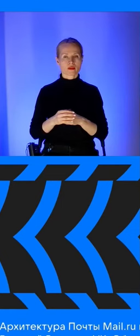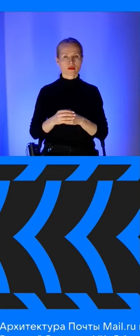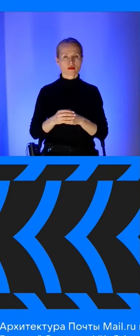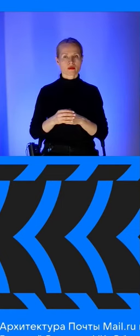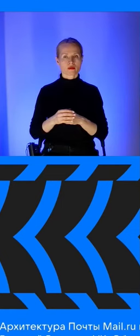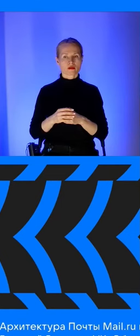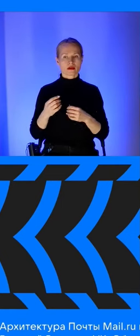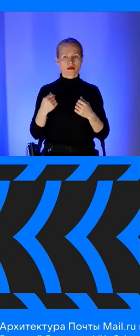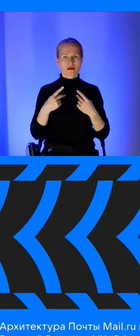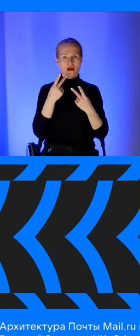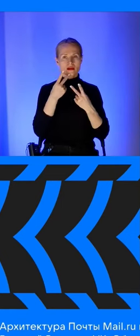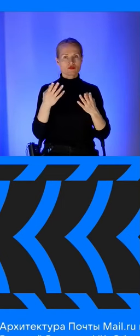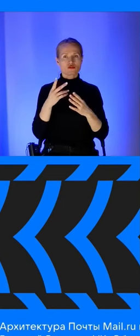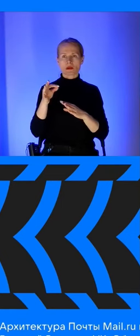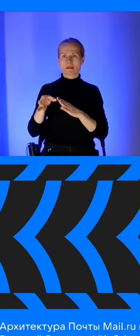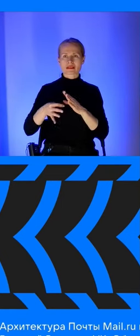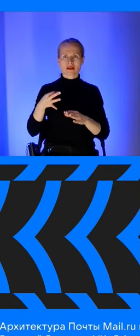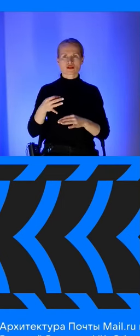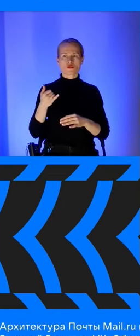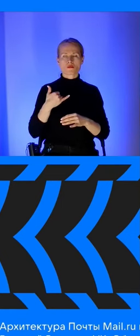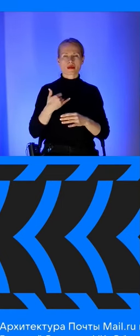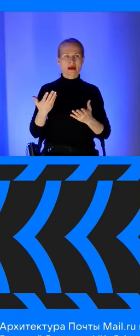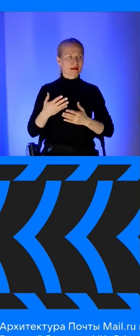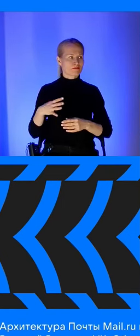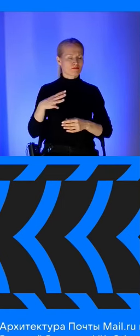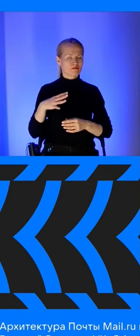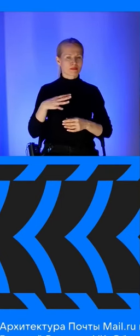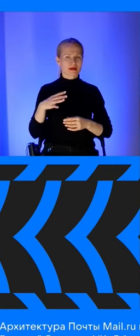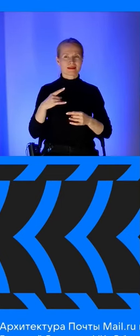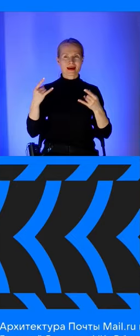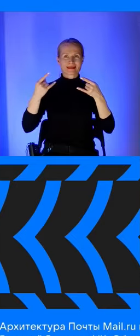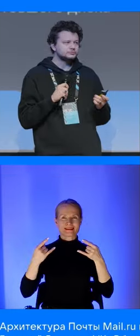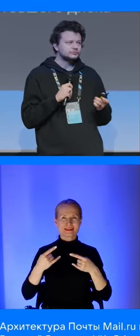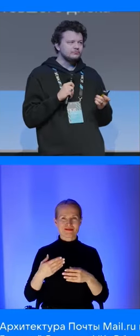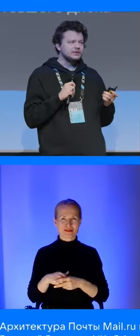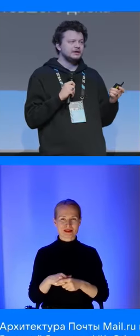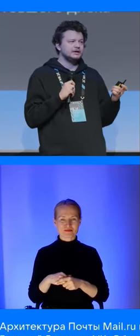Я не вижу как подсказочки, которые у меня там были на телевизоре.